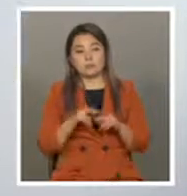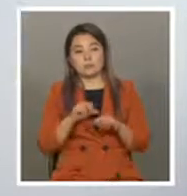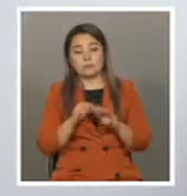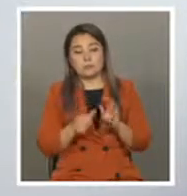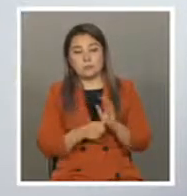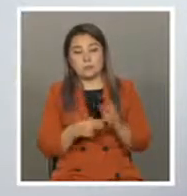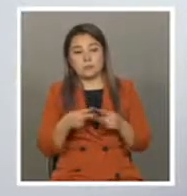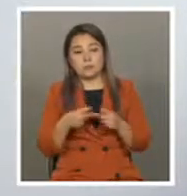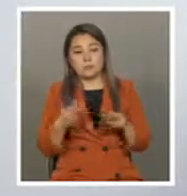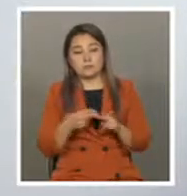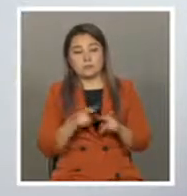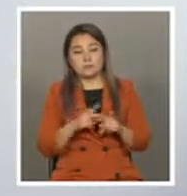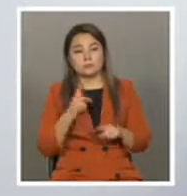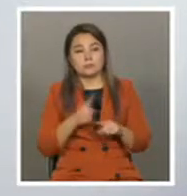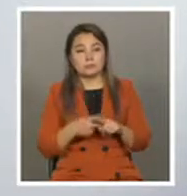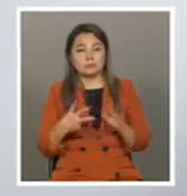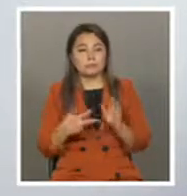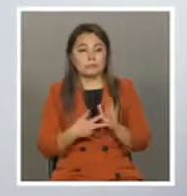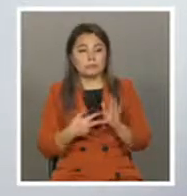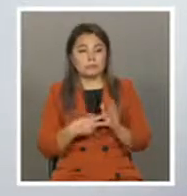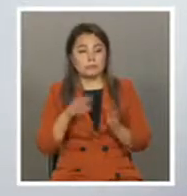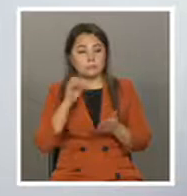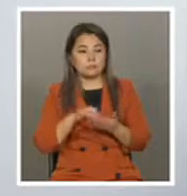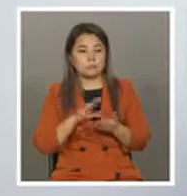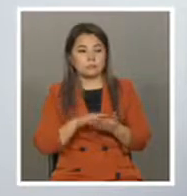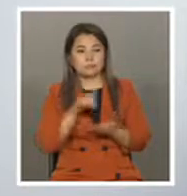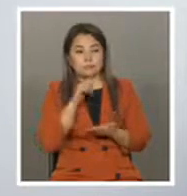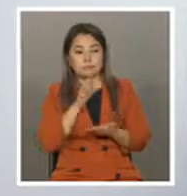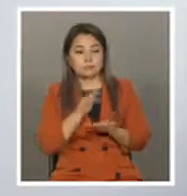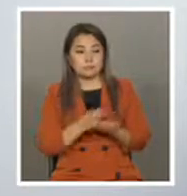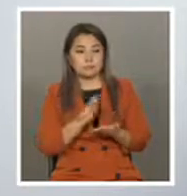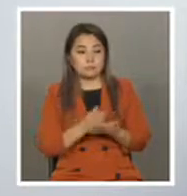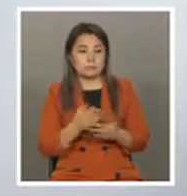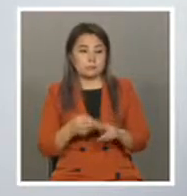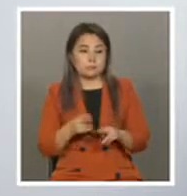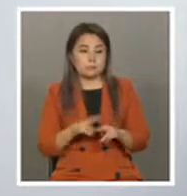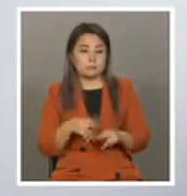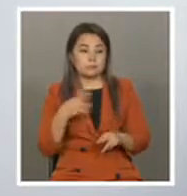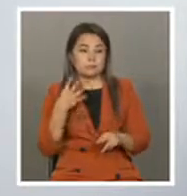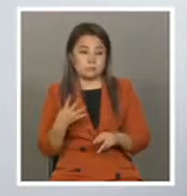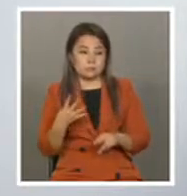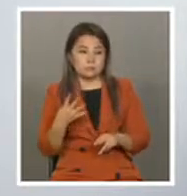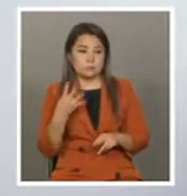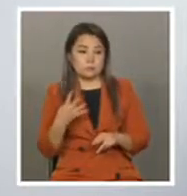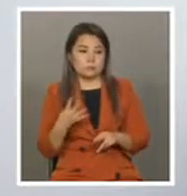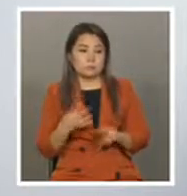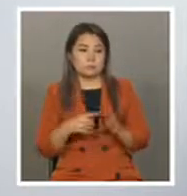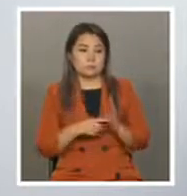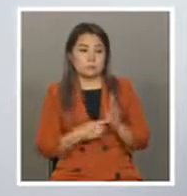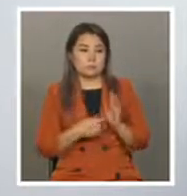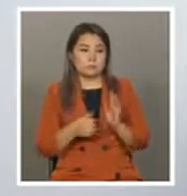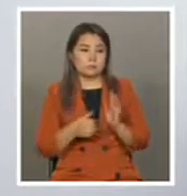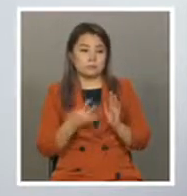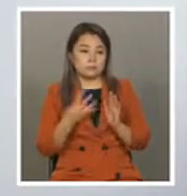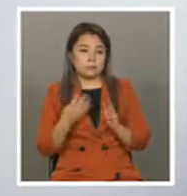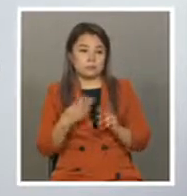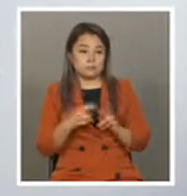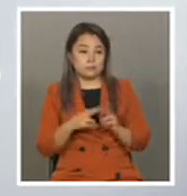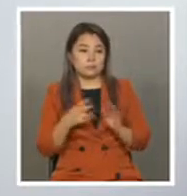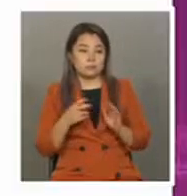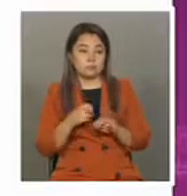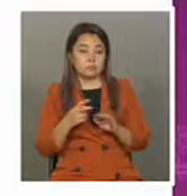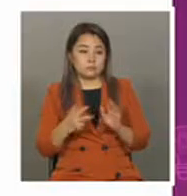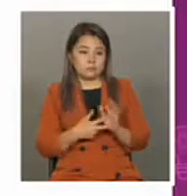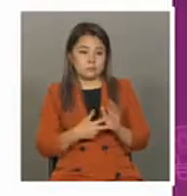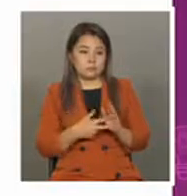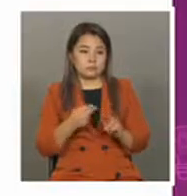болатын, қосқанда 8 беретін санды іздестіріп жатырмыз. Әрине ол 4. 4 көбейтіп 4 16, 4 қосу 4 8.